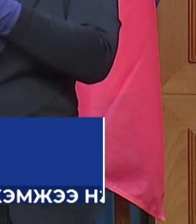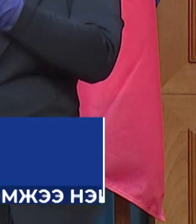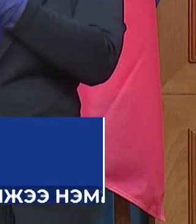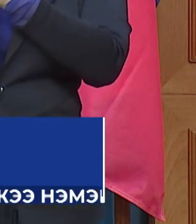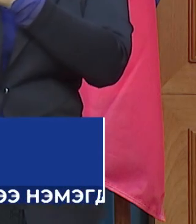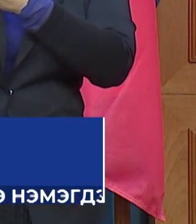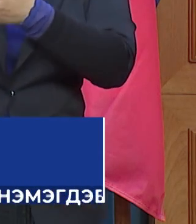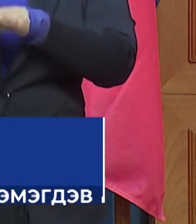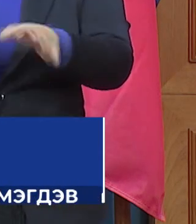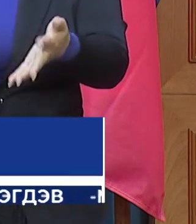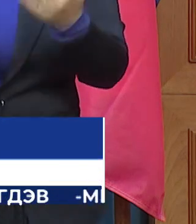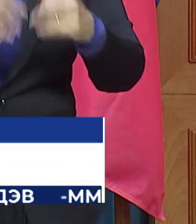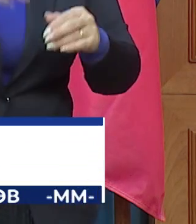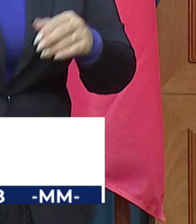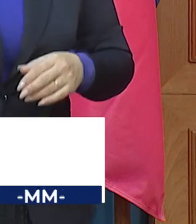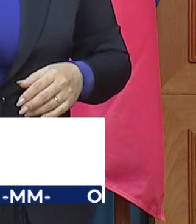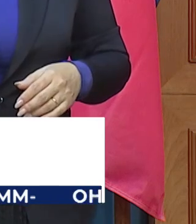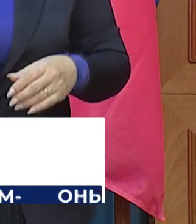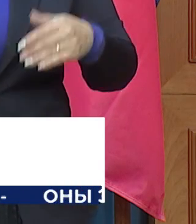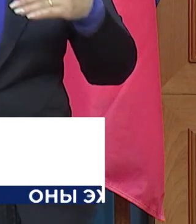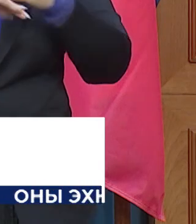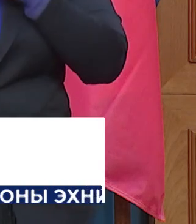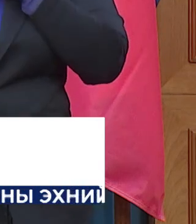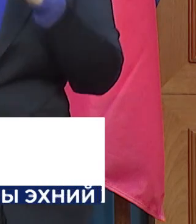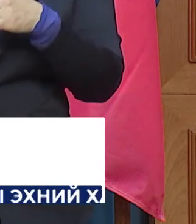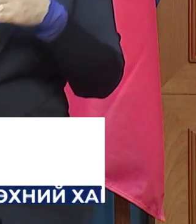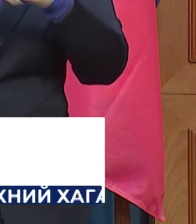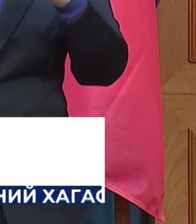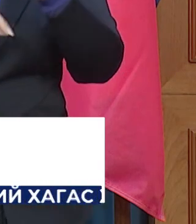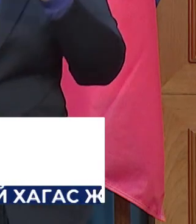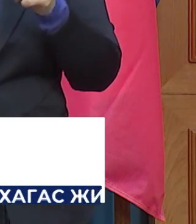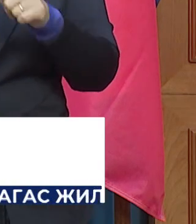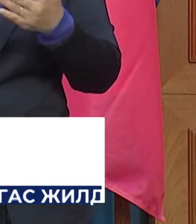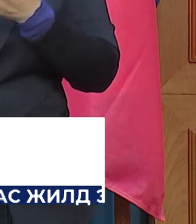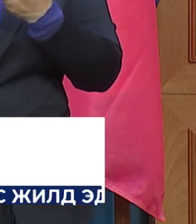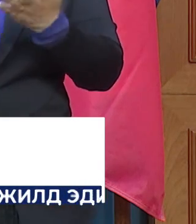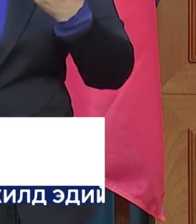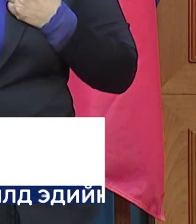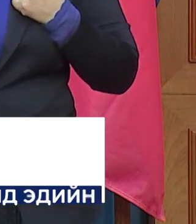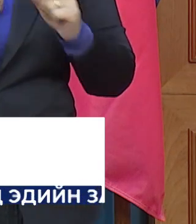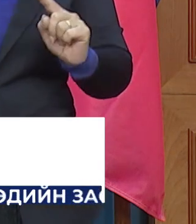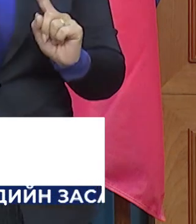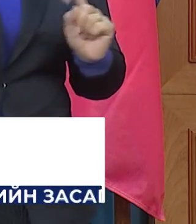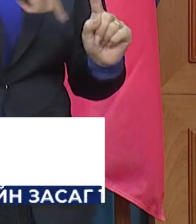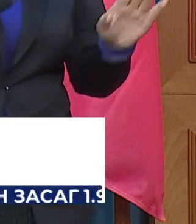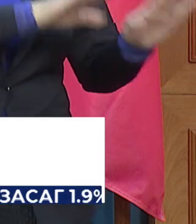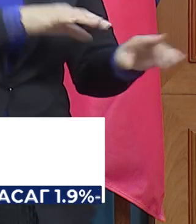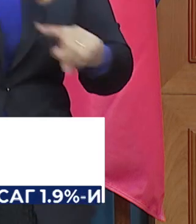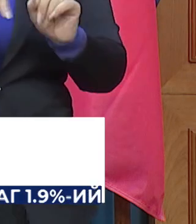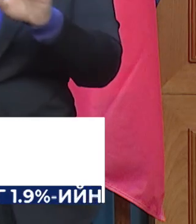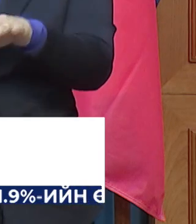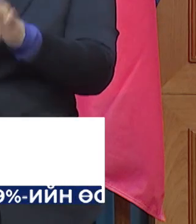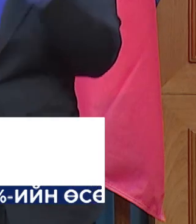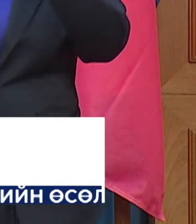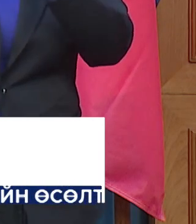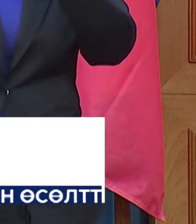цахимаараа дамжиж e-Монголоор одоо энэ цэцэрлэгийнхаа бүртгэлийг авж байгаа. Ингээд хамран сурах тойрог дээр одоо 25-нд бид нар танаа